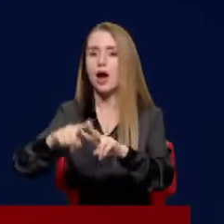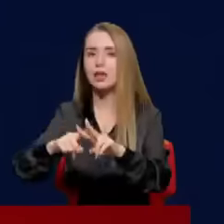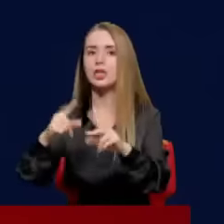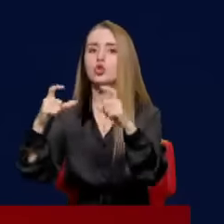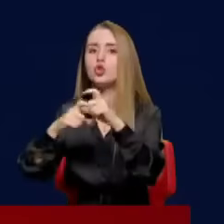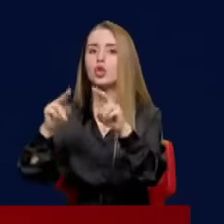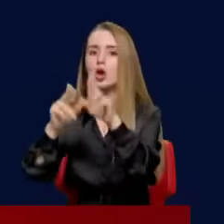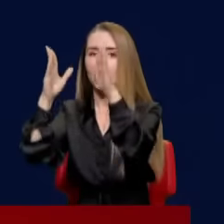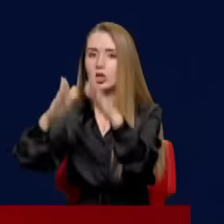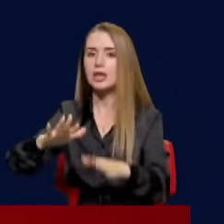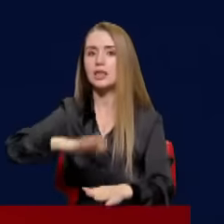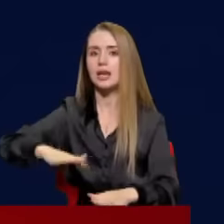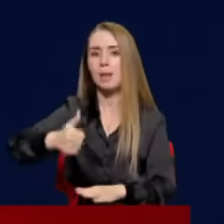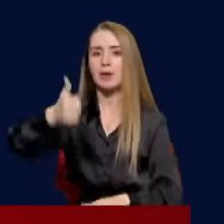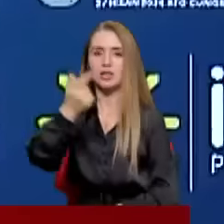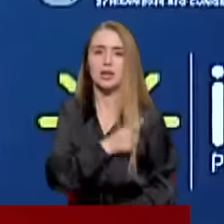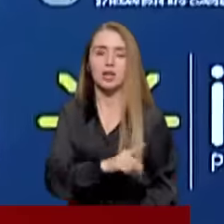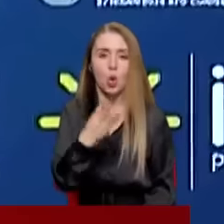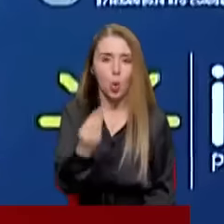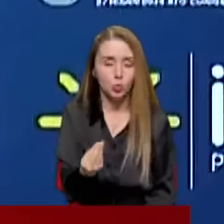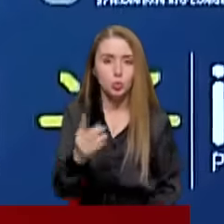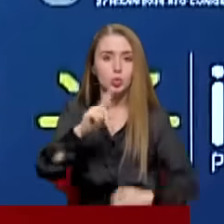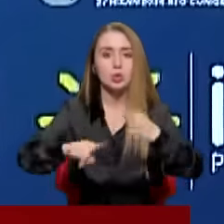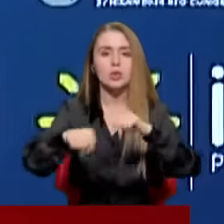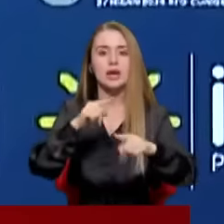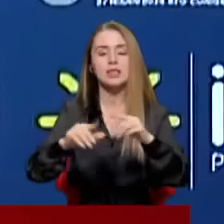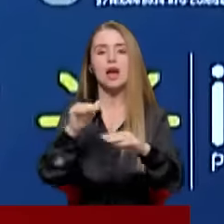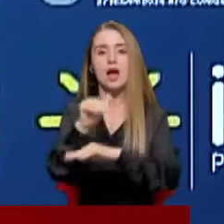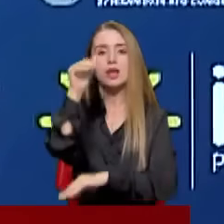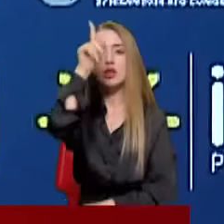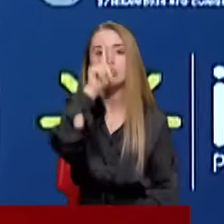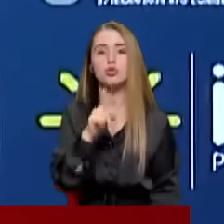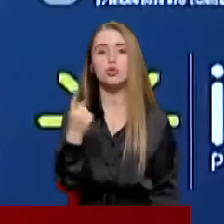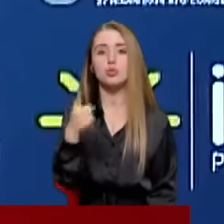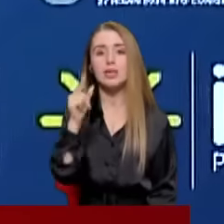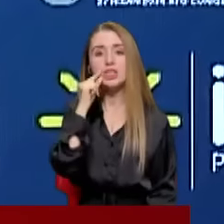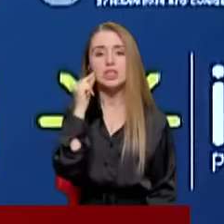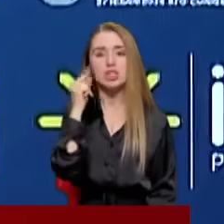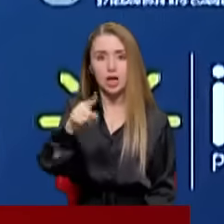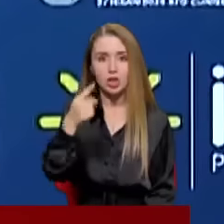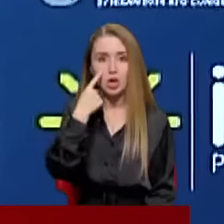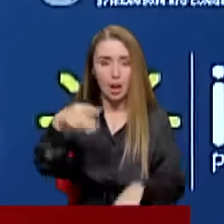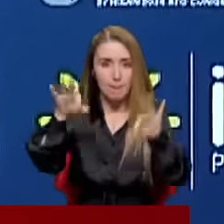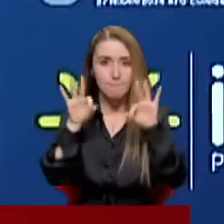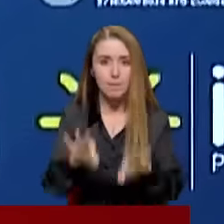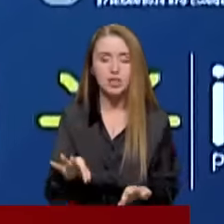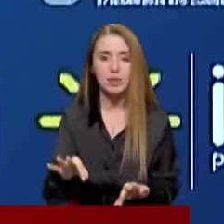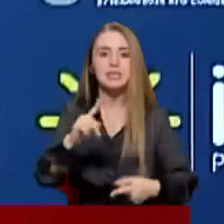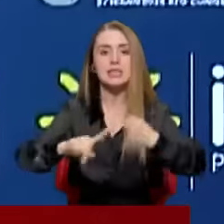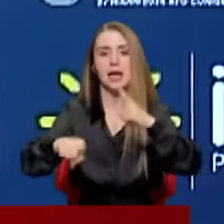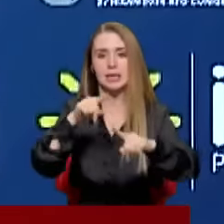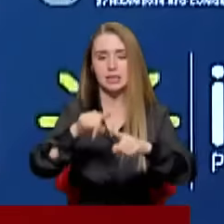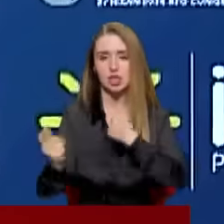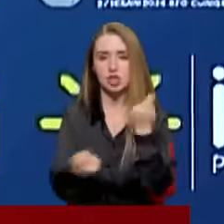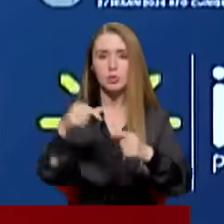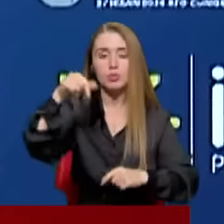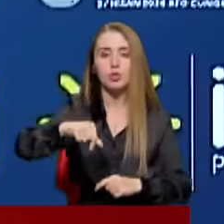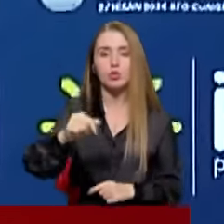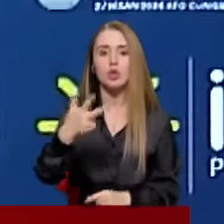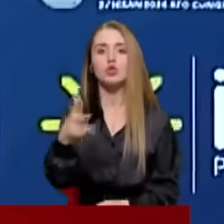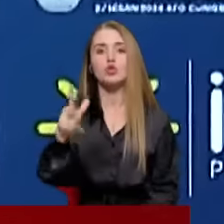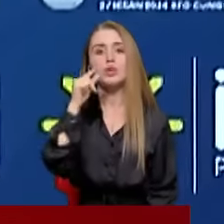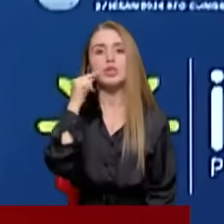Günay Kodaz genel başkan adayıydılar. Siyasi hayatına 100 bin kişiyle arenada başlamış bir siyasi hareket bugün burada 3